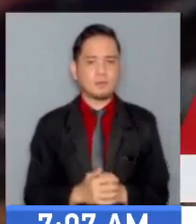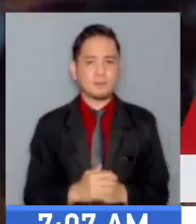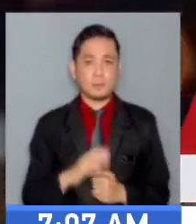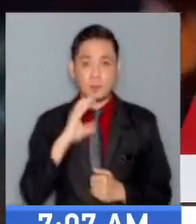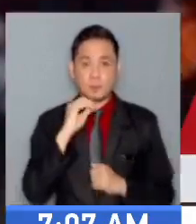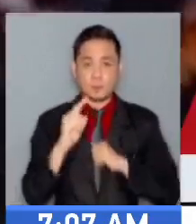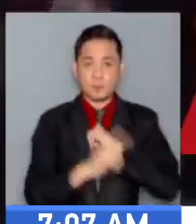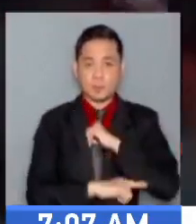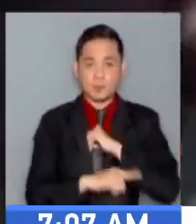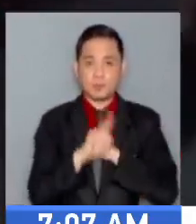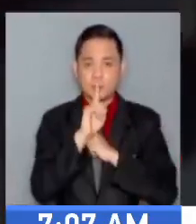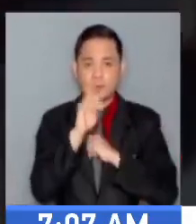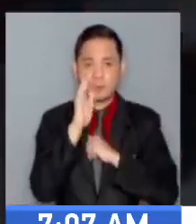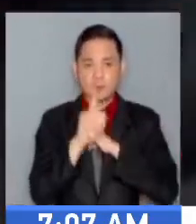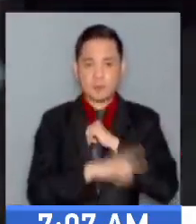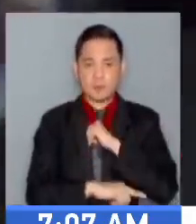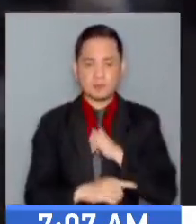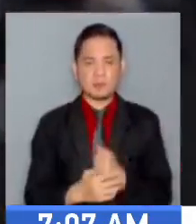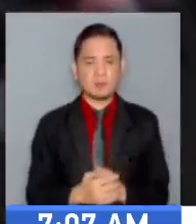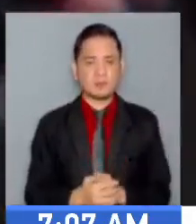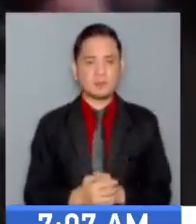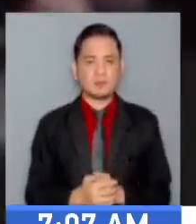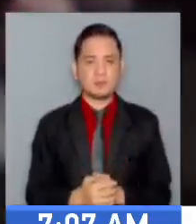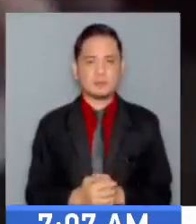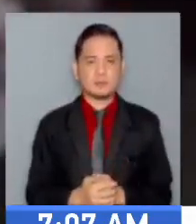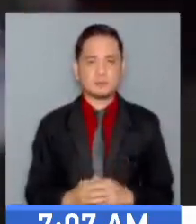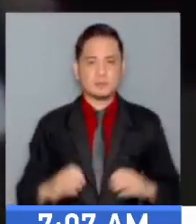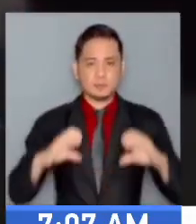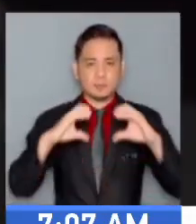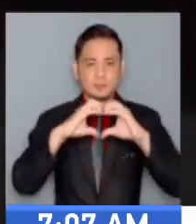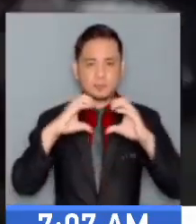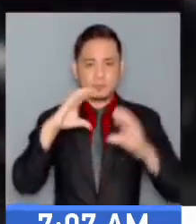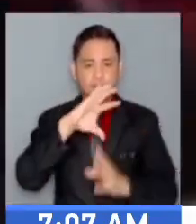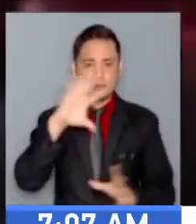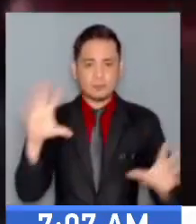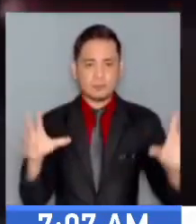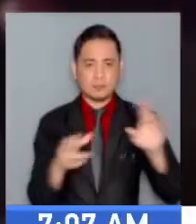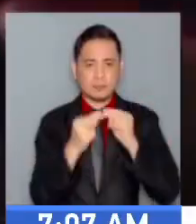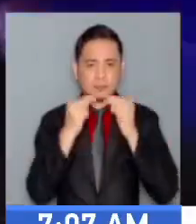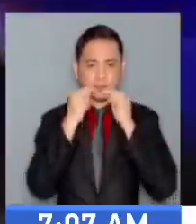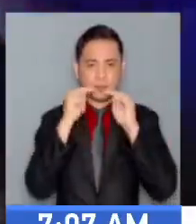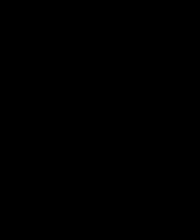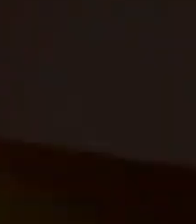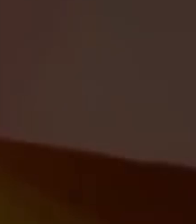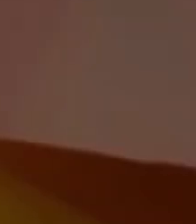Ito ang unang balita, John Consulta, para sa GMA Integrated News.